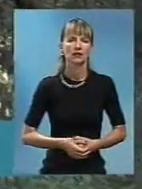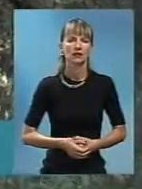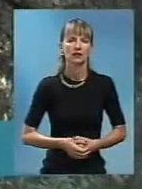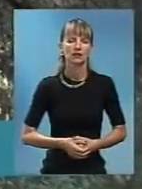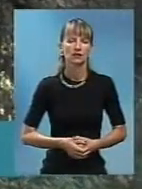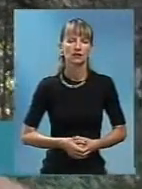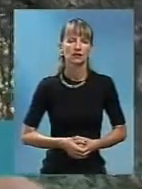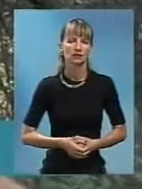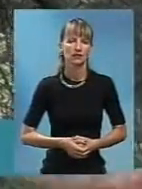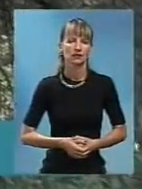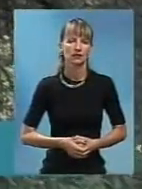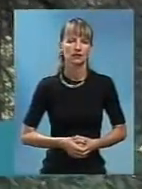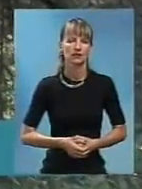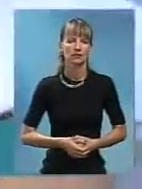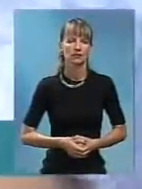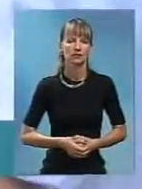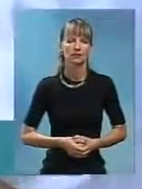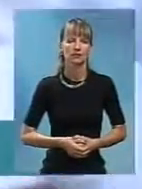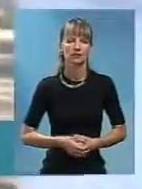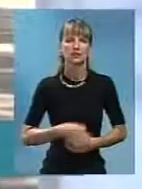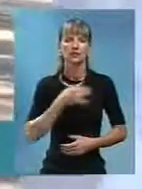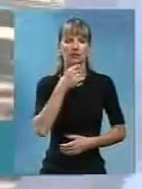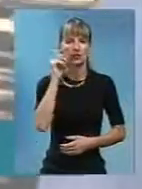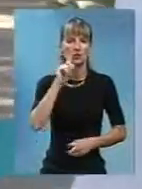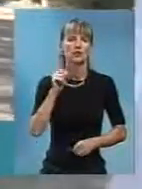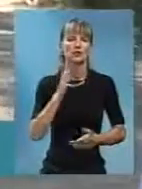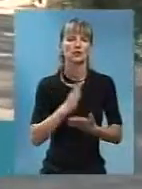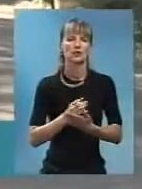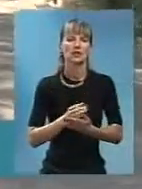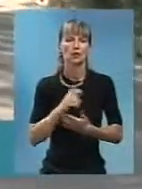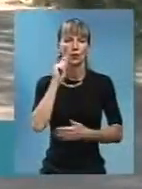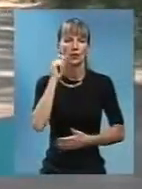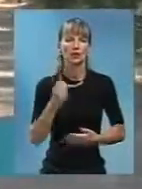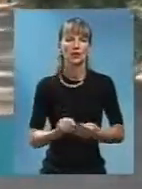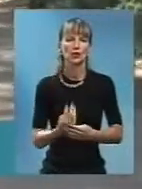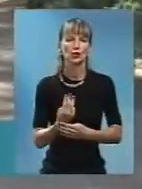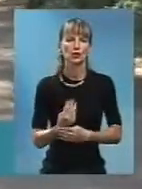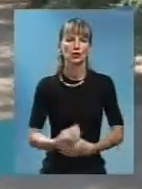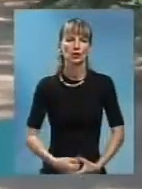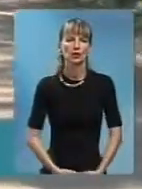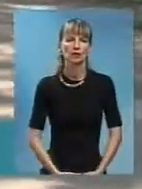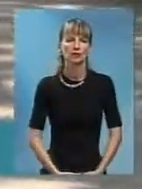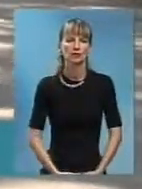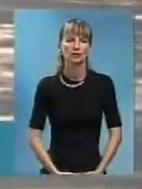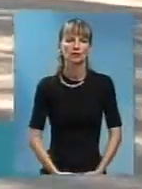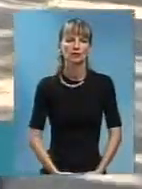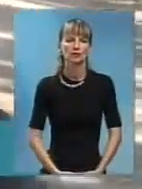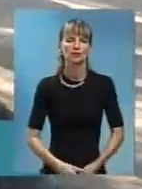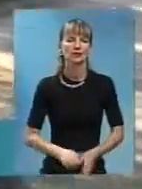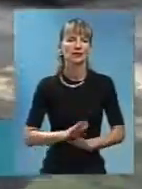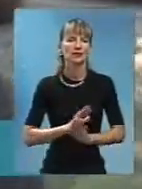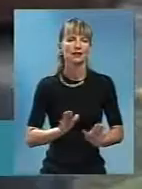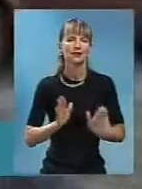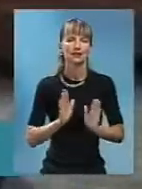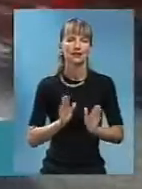неприємно, але мені трохи стидно. Скажіть, а ви знаєте, що означає український тризуб? Ой, тільки не про тризуб,